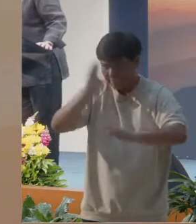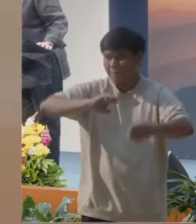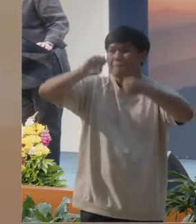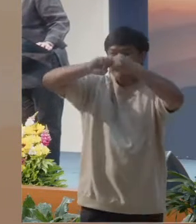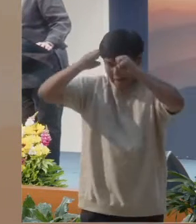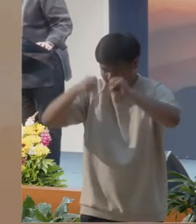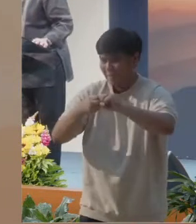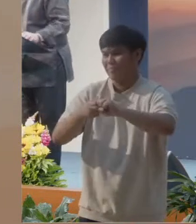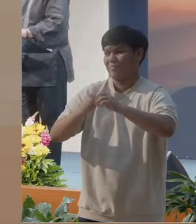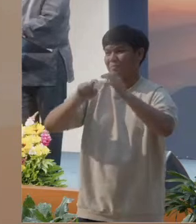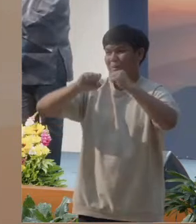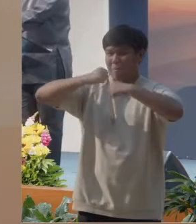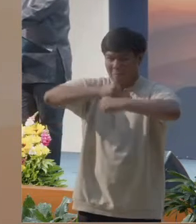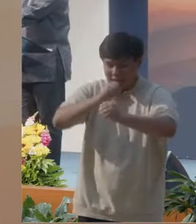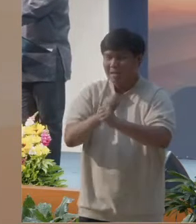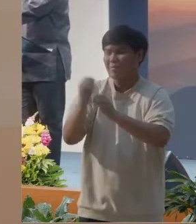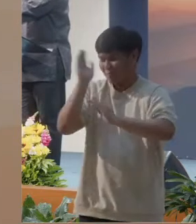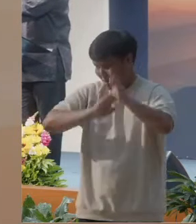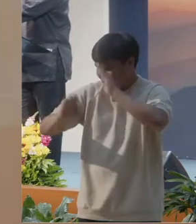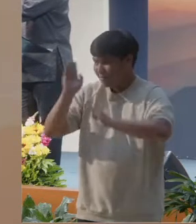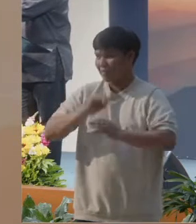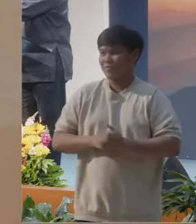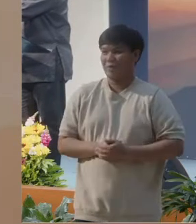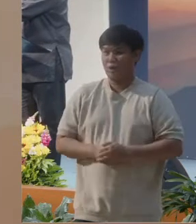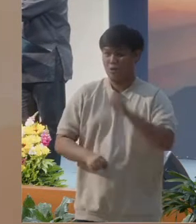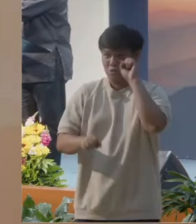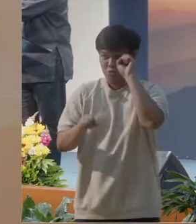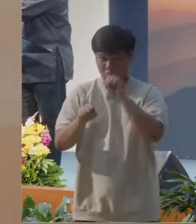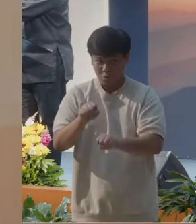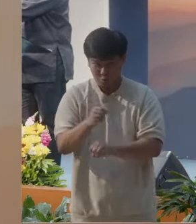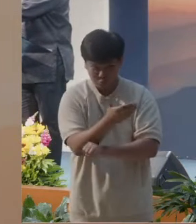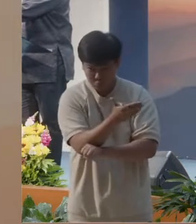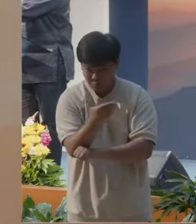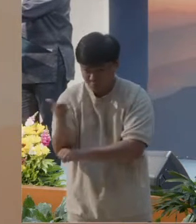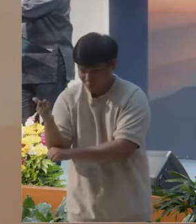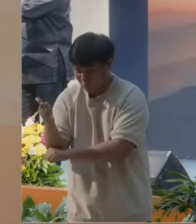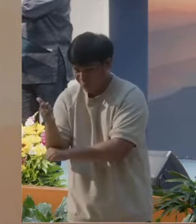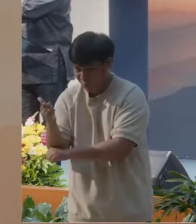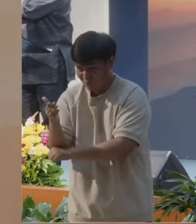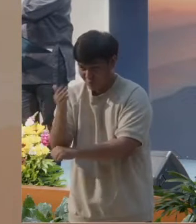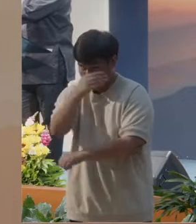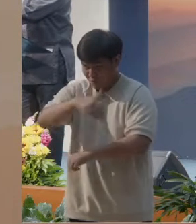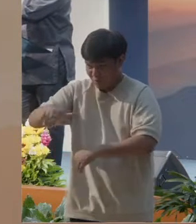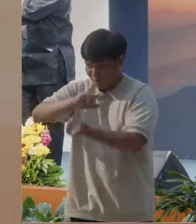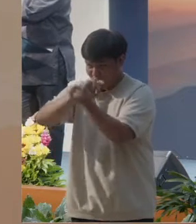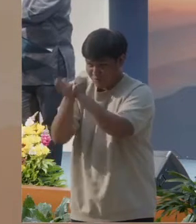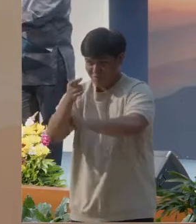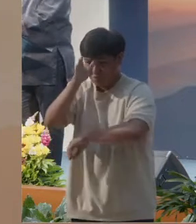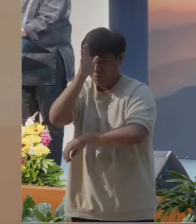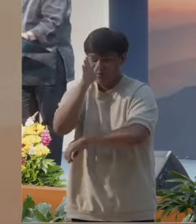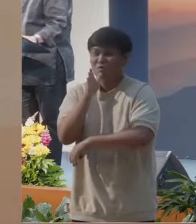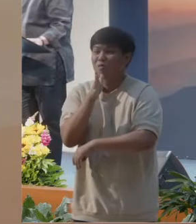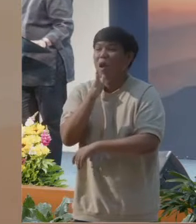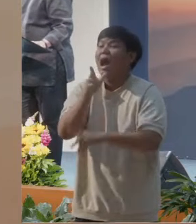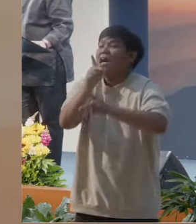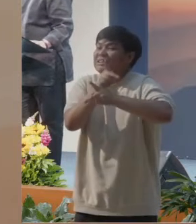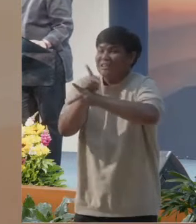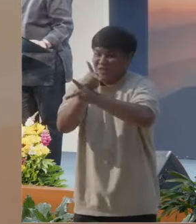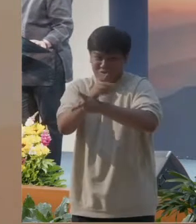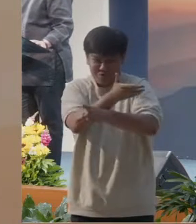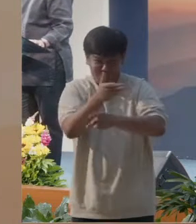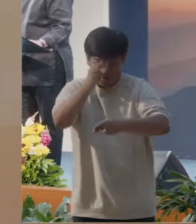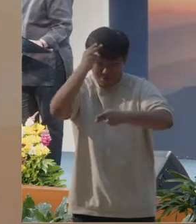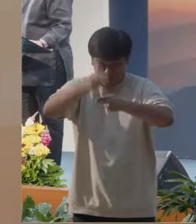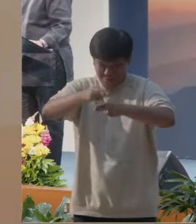Nagsisimula ng gulo. Kaya po kung kayo po ay mga magulang na nagpapangalan ng inyong mga anak, siguraduhin yung